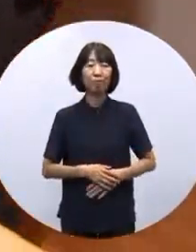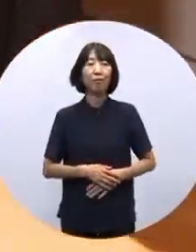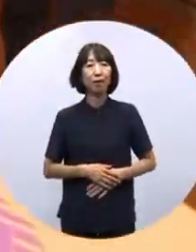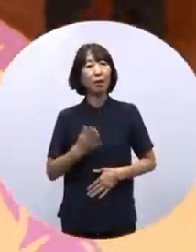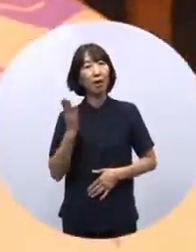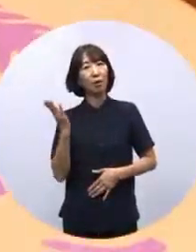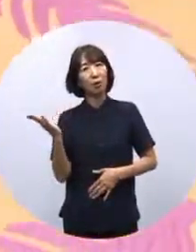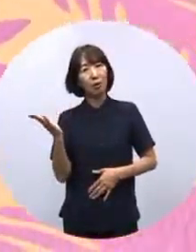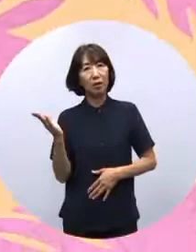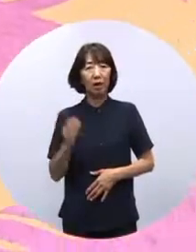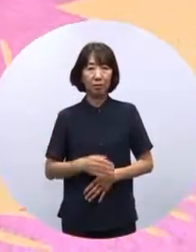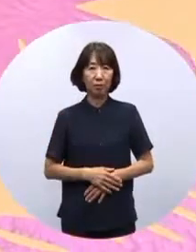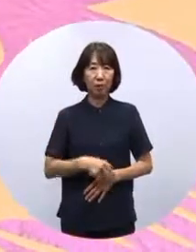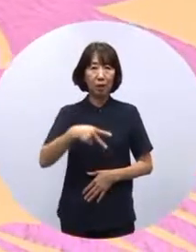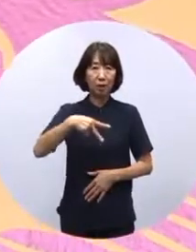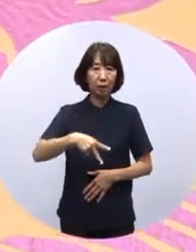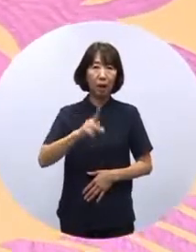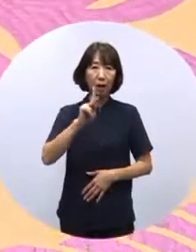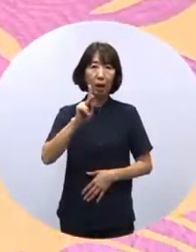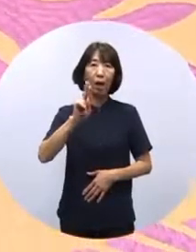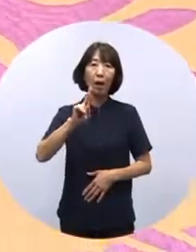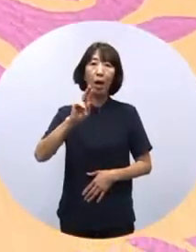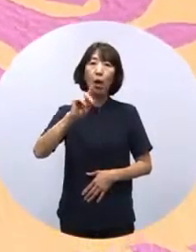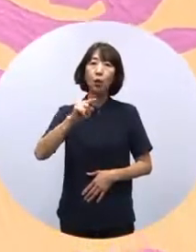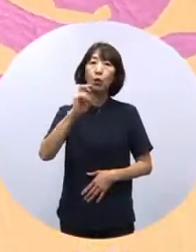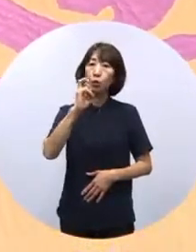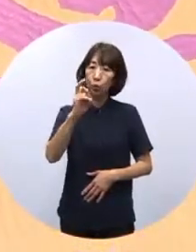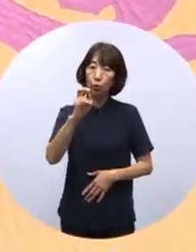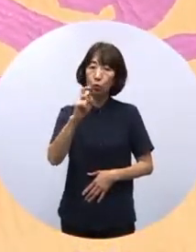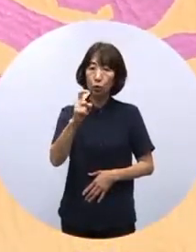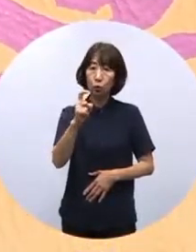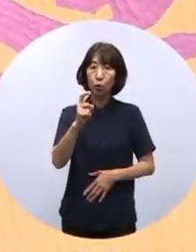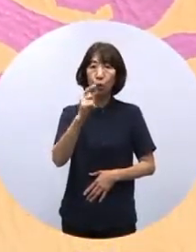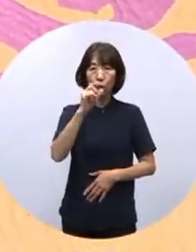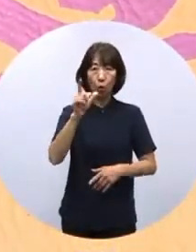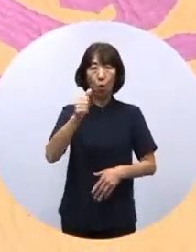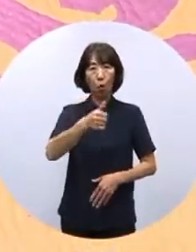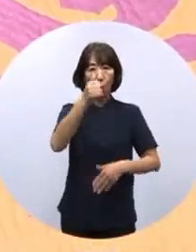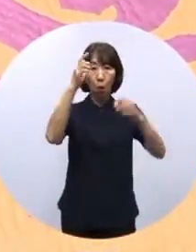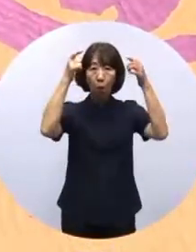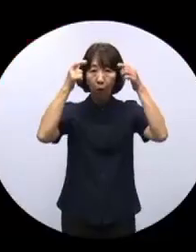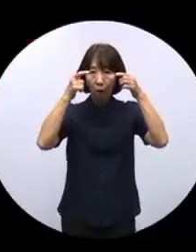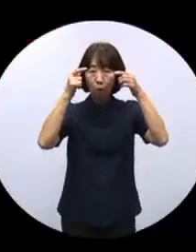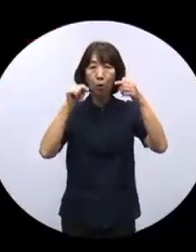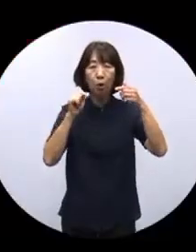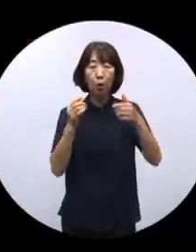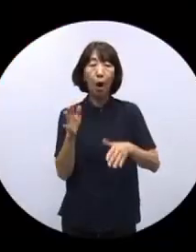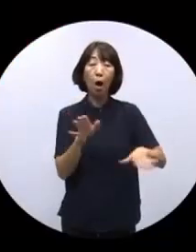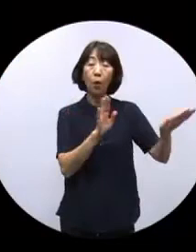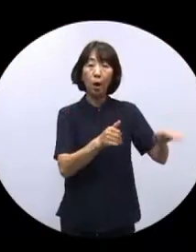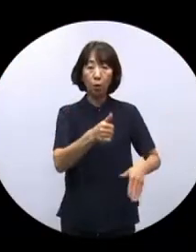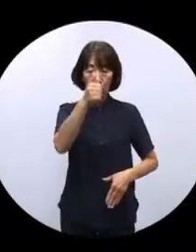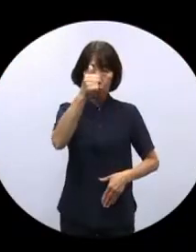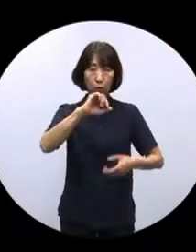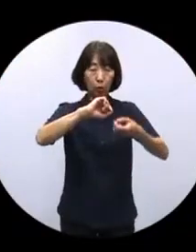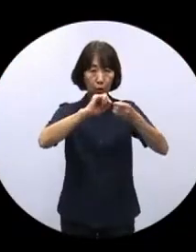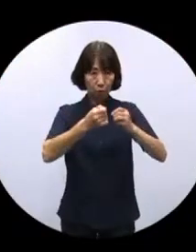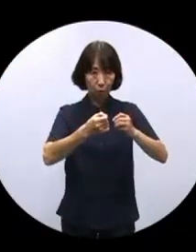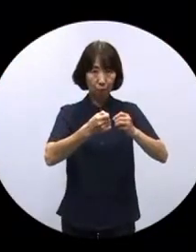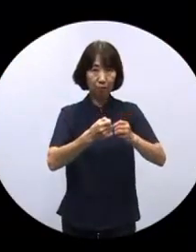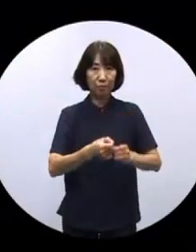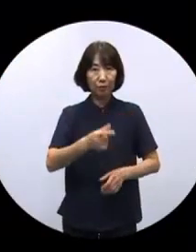またこちらのナー・カラウヌ王冠という作品には、ハワイ王朝の王族の色